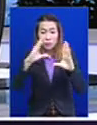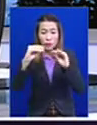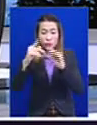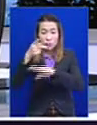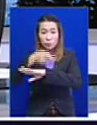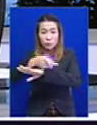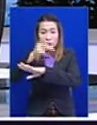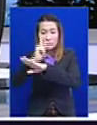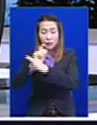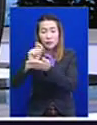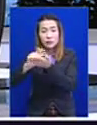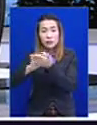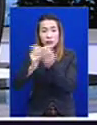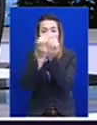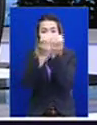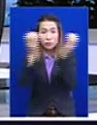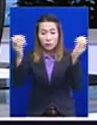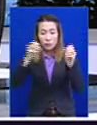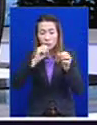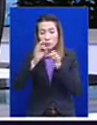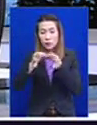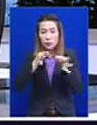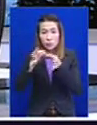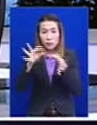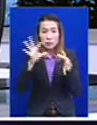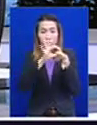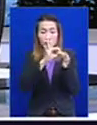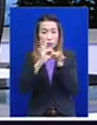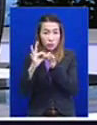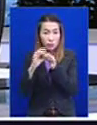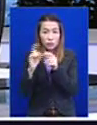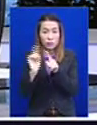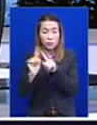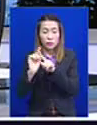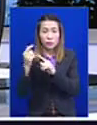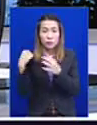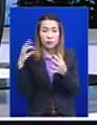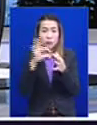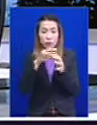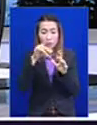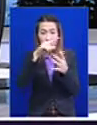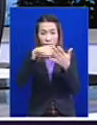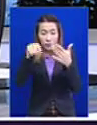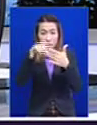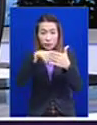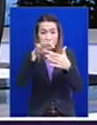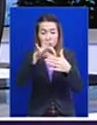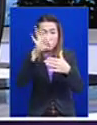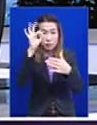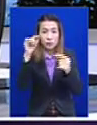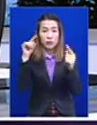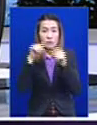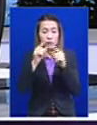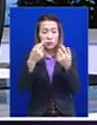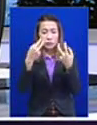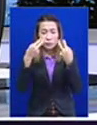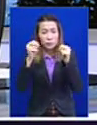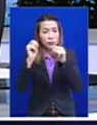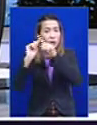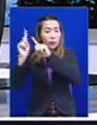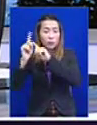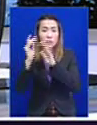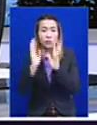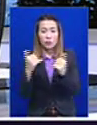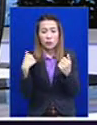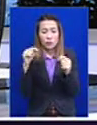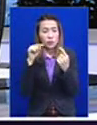การร่างรัฐธรรมนูญได้มีการชี้แจงในส่วนของบทเฉพาะการถึงกรณีของการเลือกนายกรัฐมนตรีนอกบัญชีส่วนรายละเอียดจะ